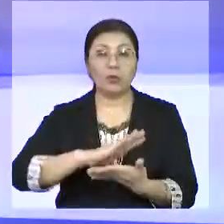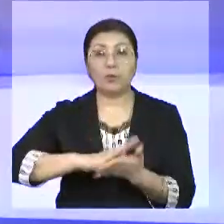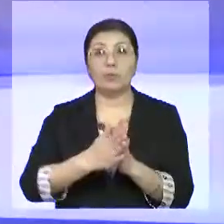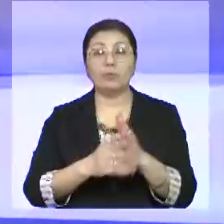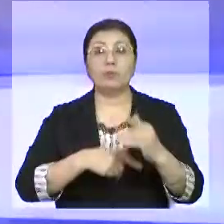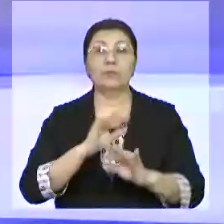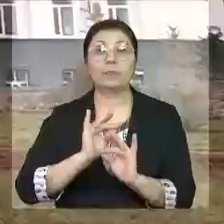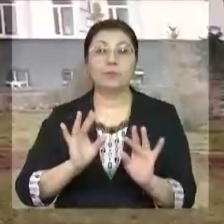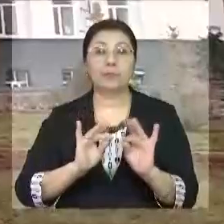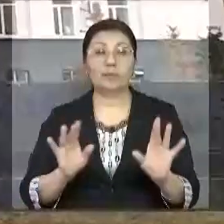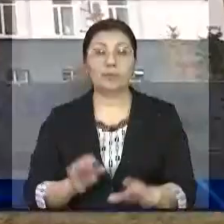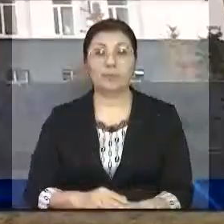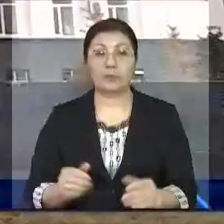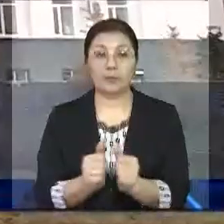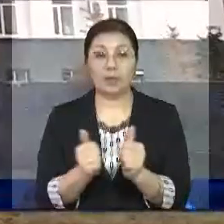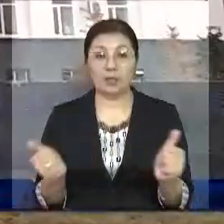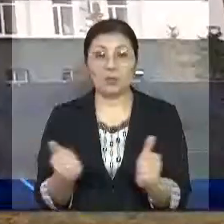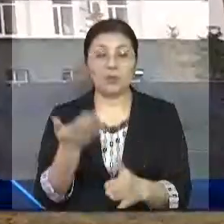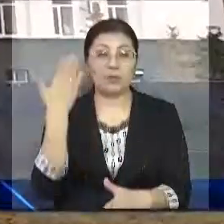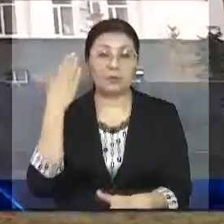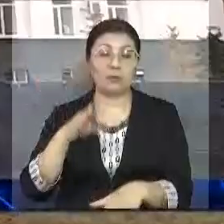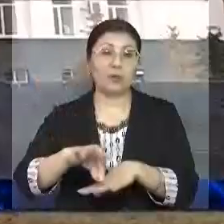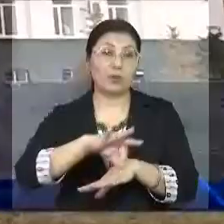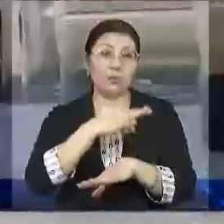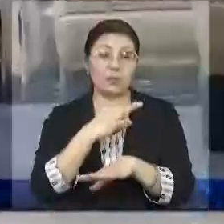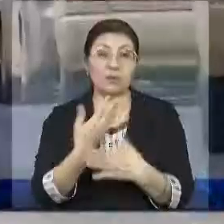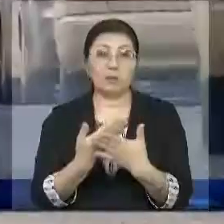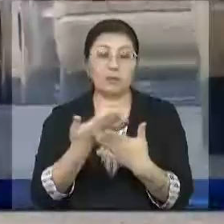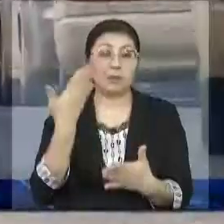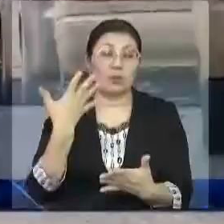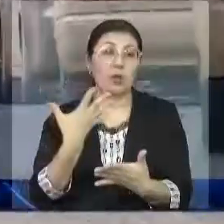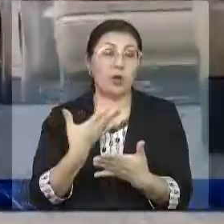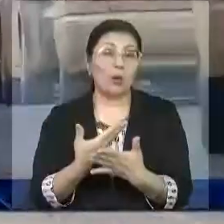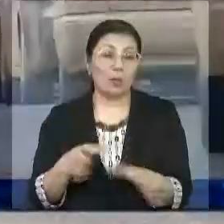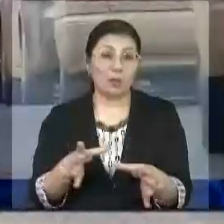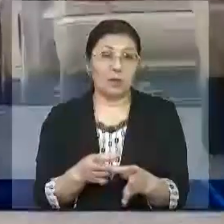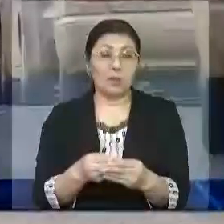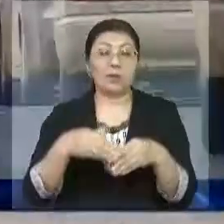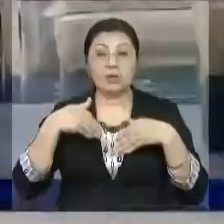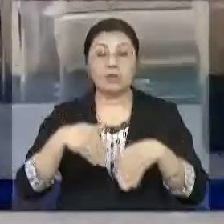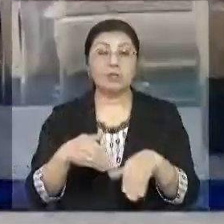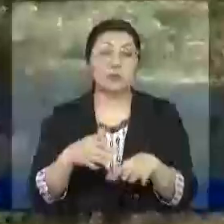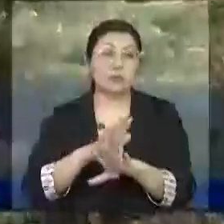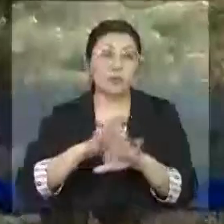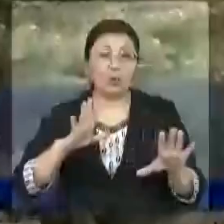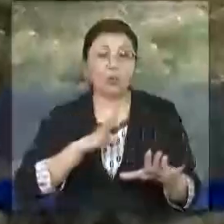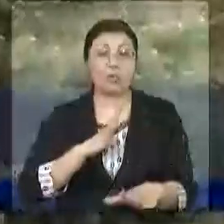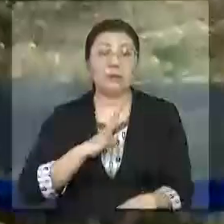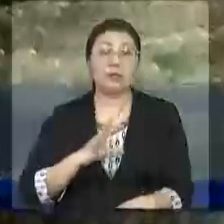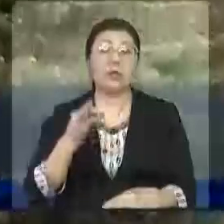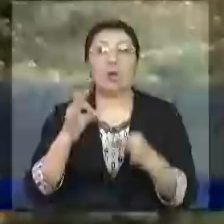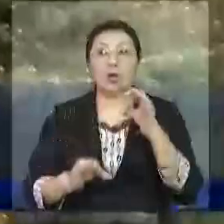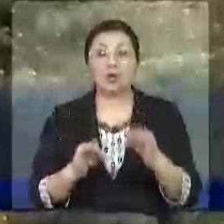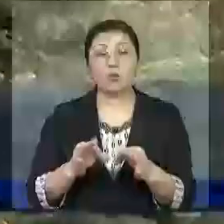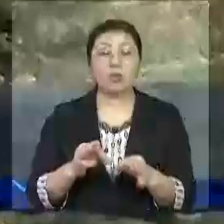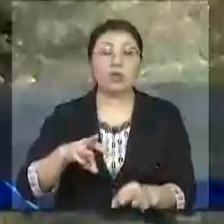сюжетте. Ажырасу кезінде бұрынғы ерлі-зайыптылар, егер бұрын өзара тиімді шешімге келе алмаса, мүлікті сот арқылы бөледі.